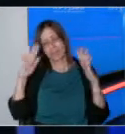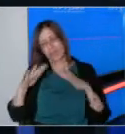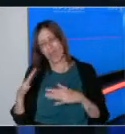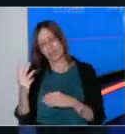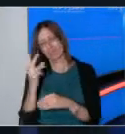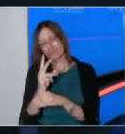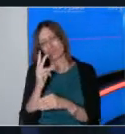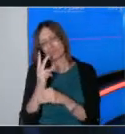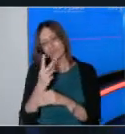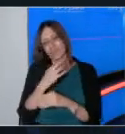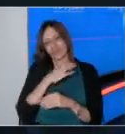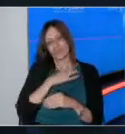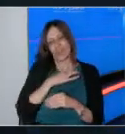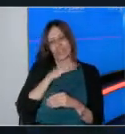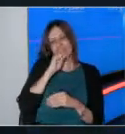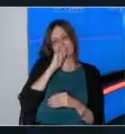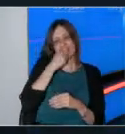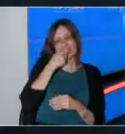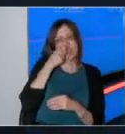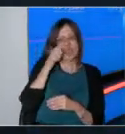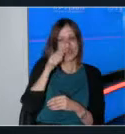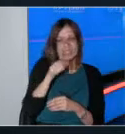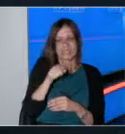את הסוד הזה